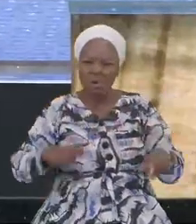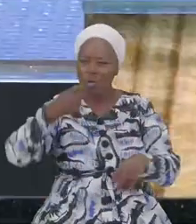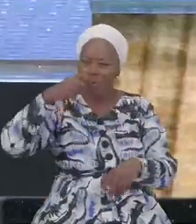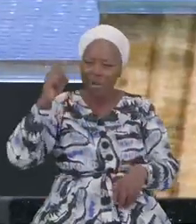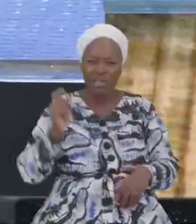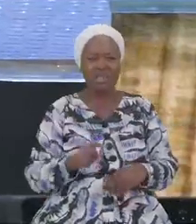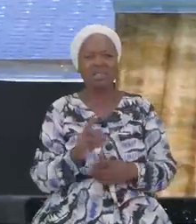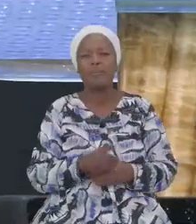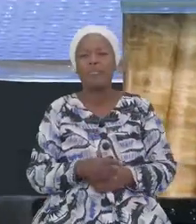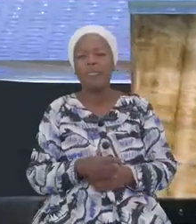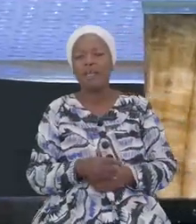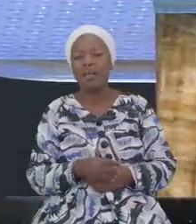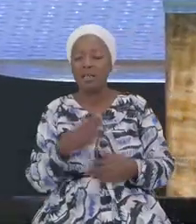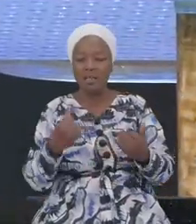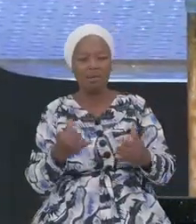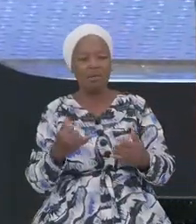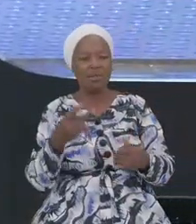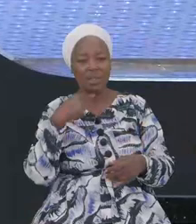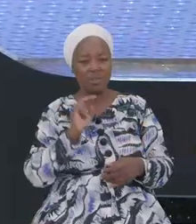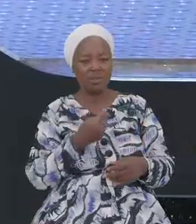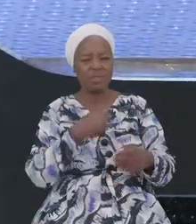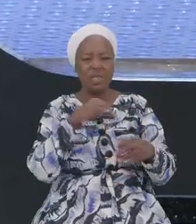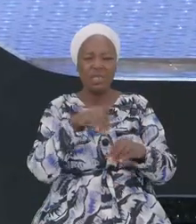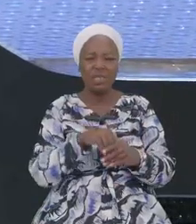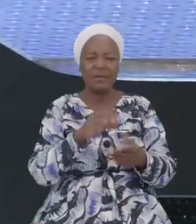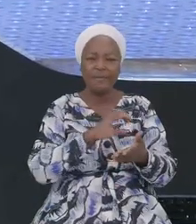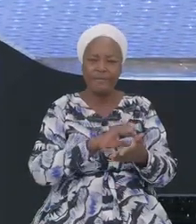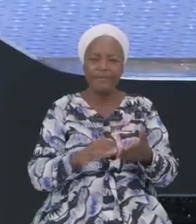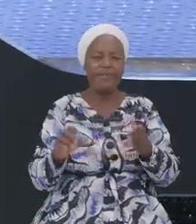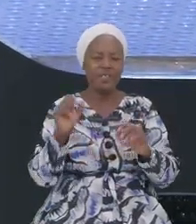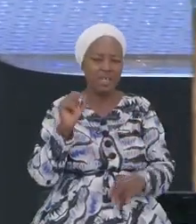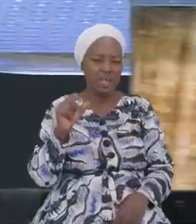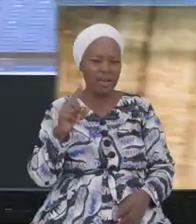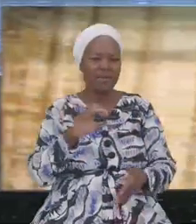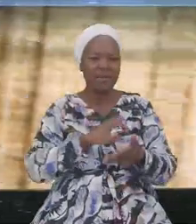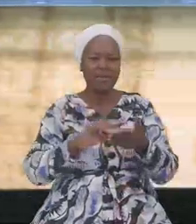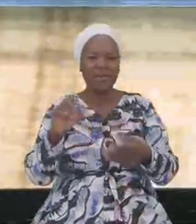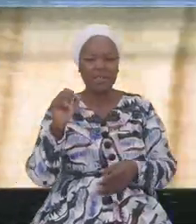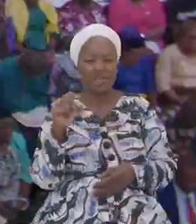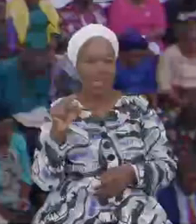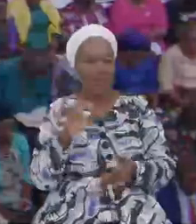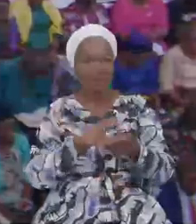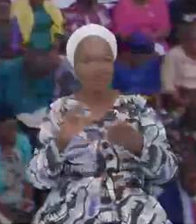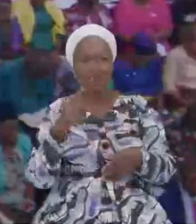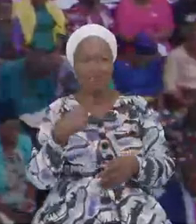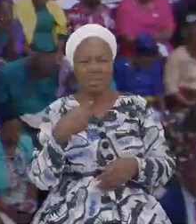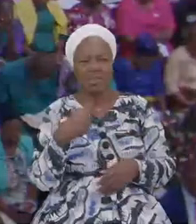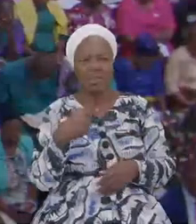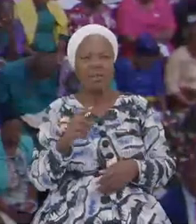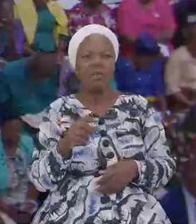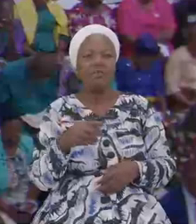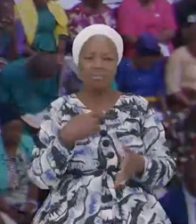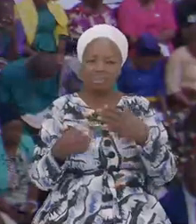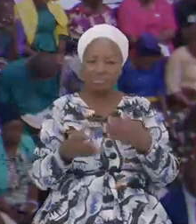de l'Éternel. Maintenant, il nous dit dans le verset 11. Verset 11.